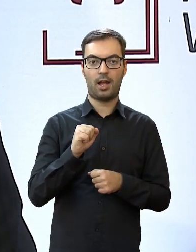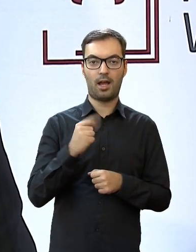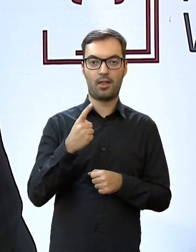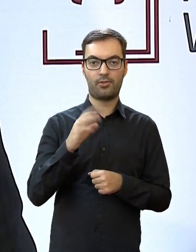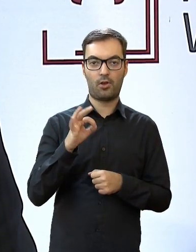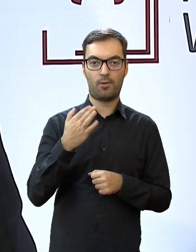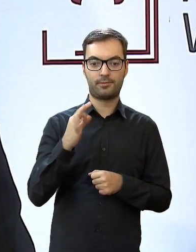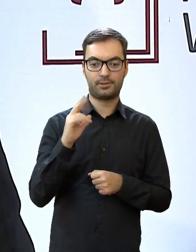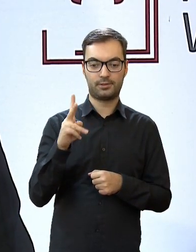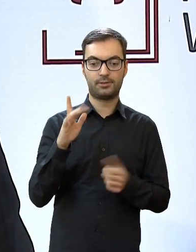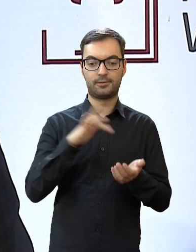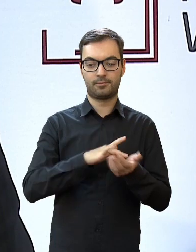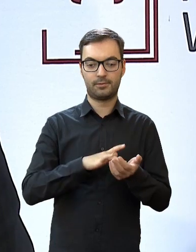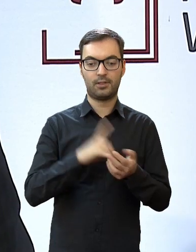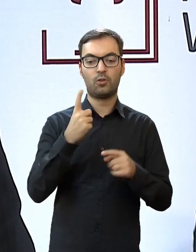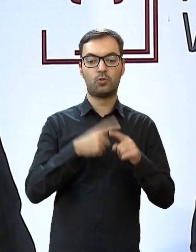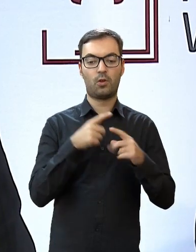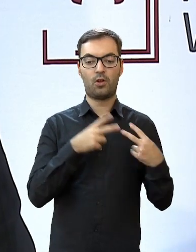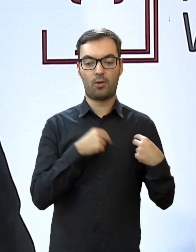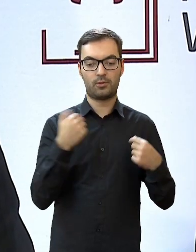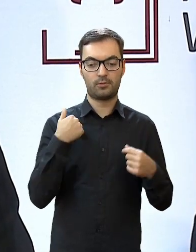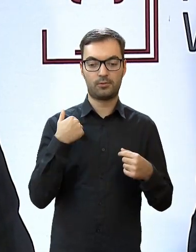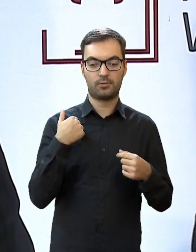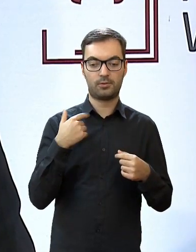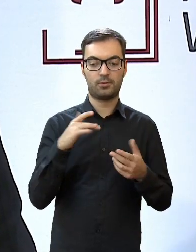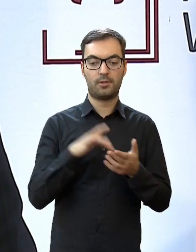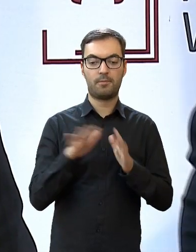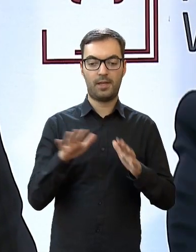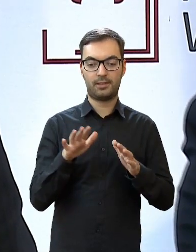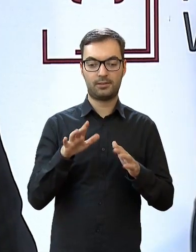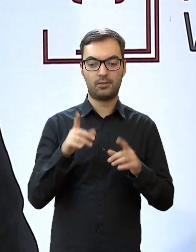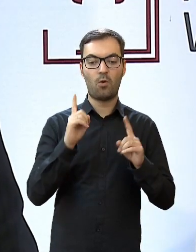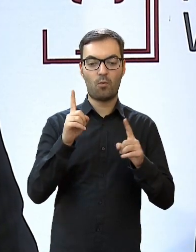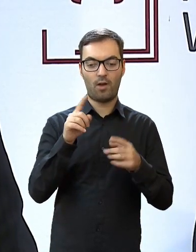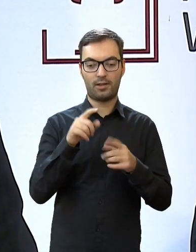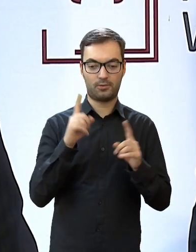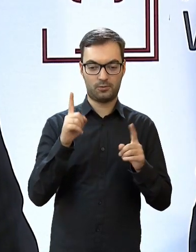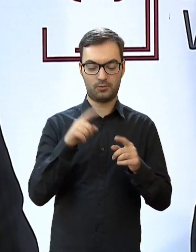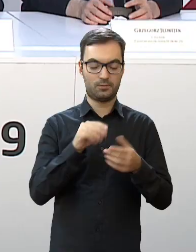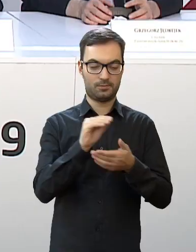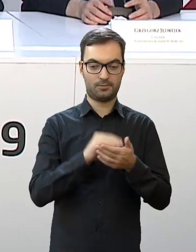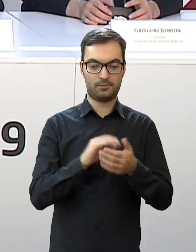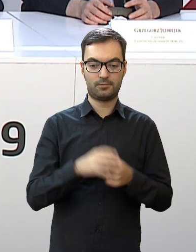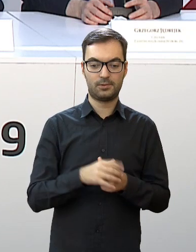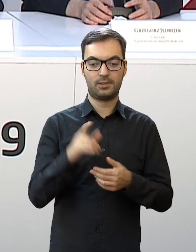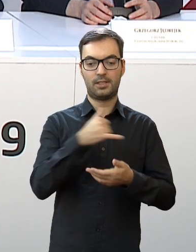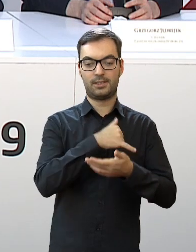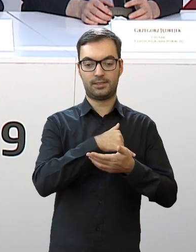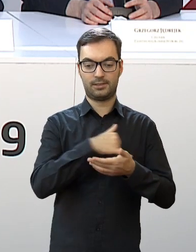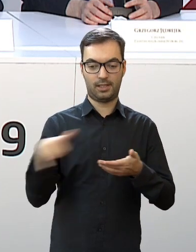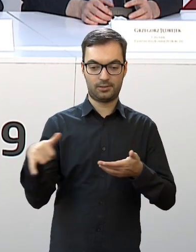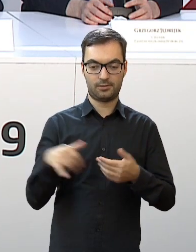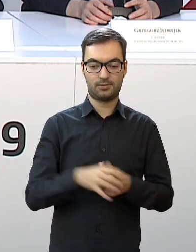z członków komisji dokonał w miejscu przeznaczonym na uwagi członków komisji skreślenia